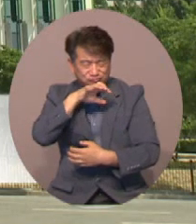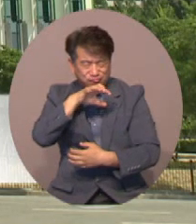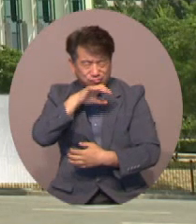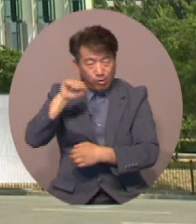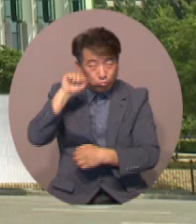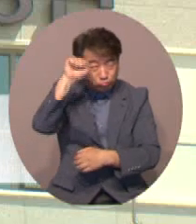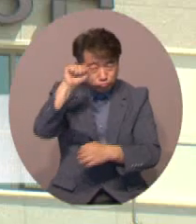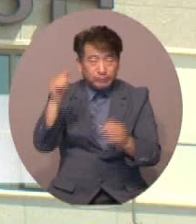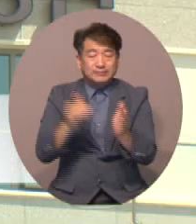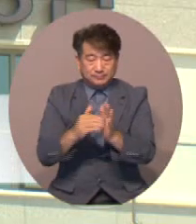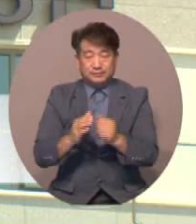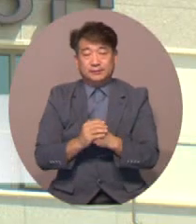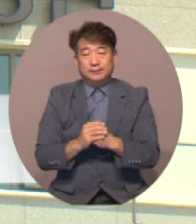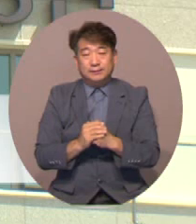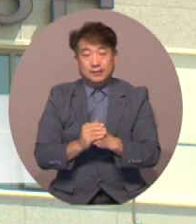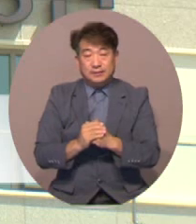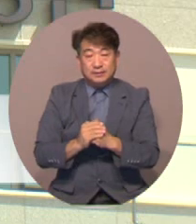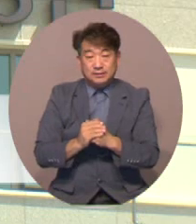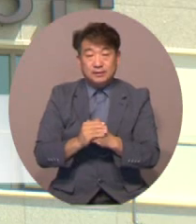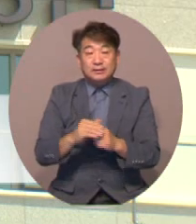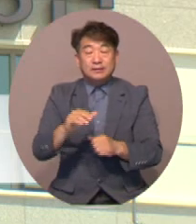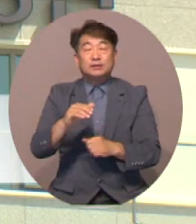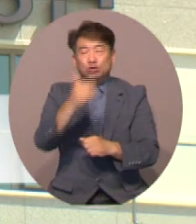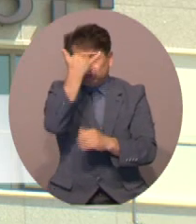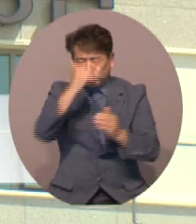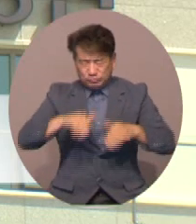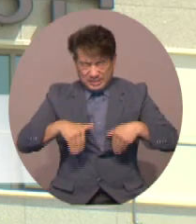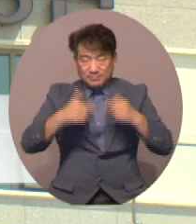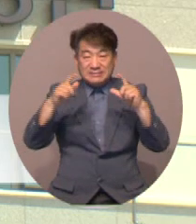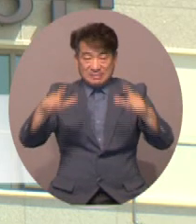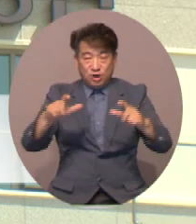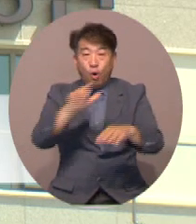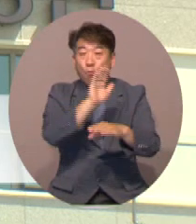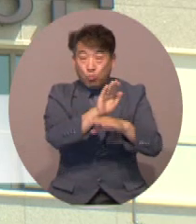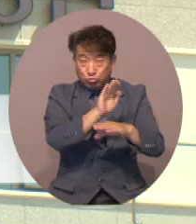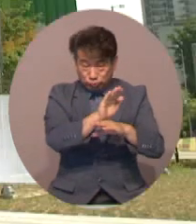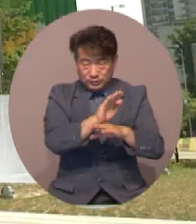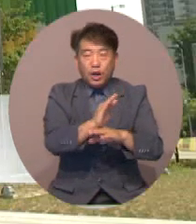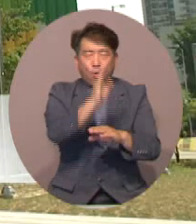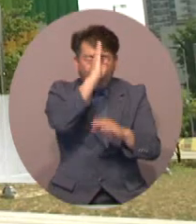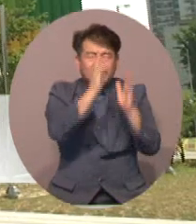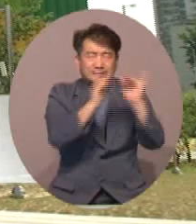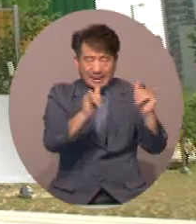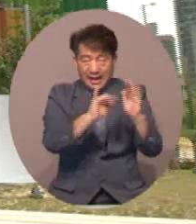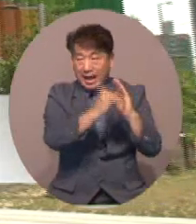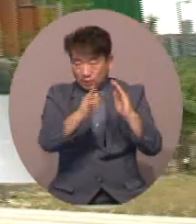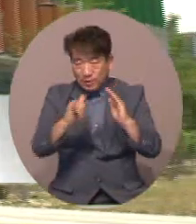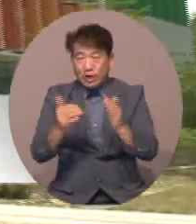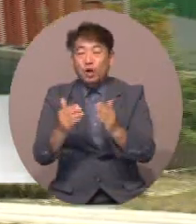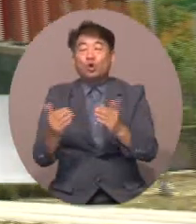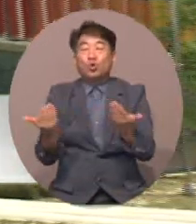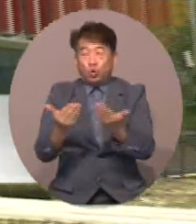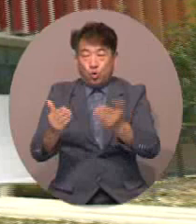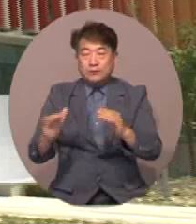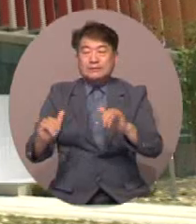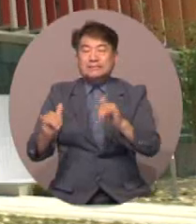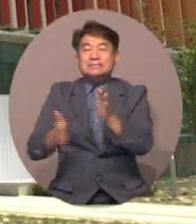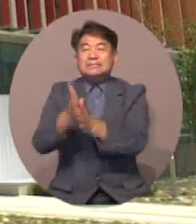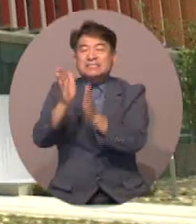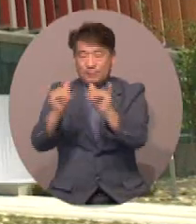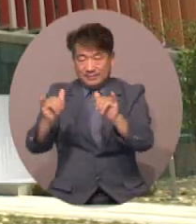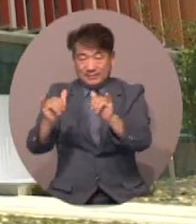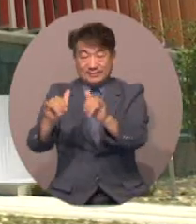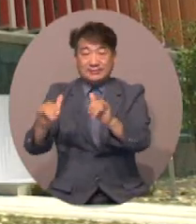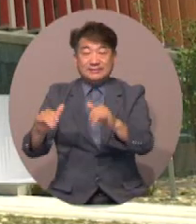구성에 나섰습니다 보건 의료노조 대전 충남지역 본부는 환화 가족과 노동 시민 사회 단체가 함께하는 대책위원회를